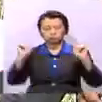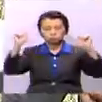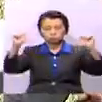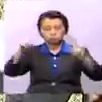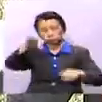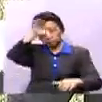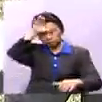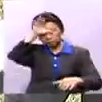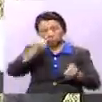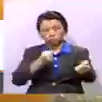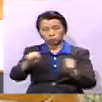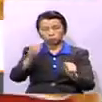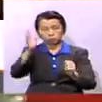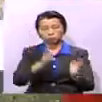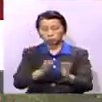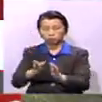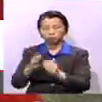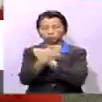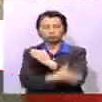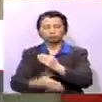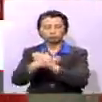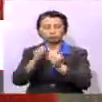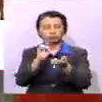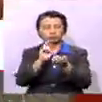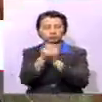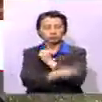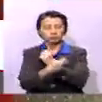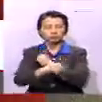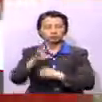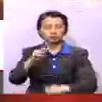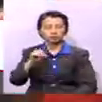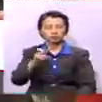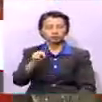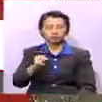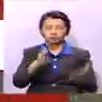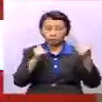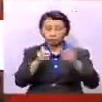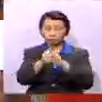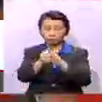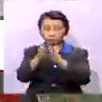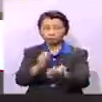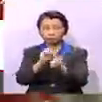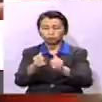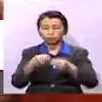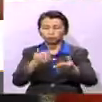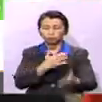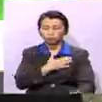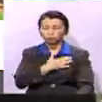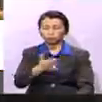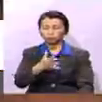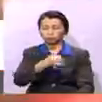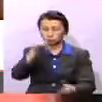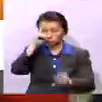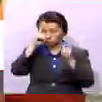dan taekwondo akan dirancang Majlis Sukan Negara MSN. Khairi Jamaluddin berharap pemimpin badan sukan terbabit memberi komitmen serta